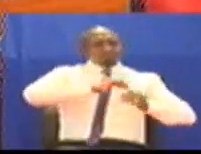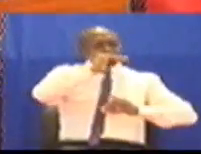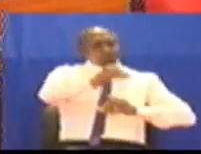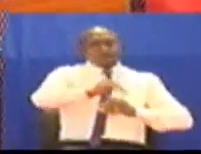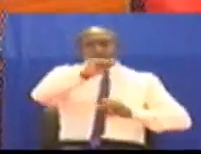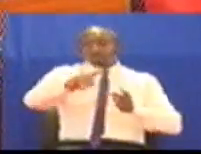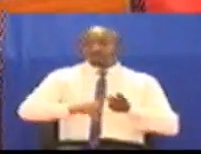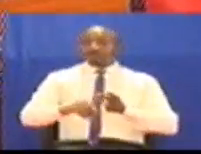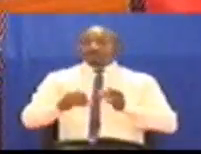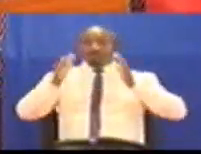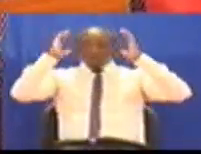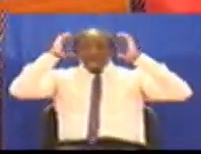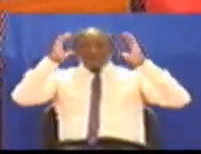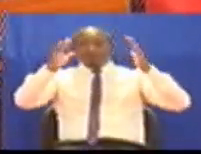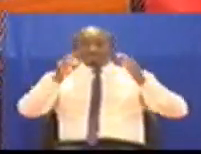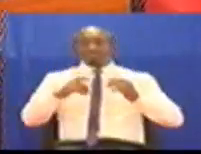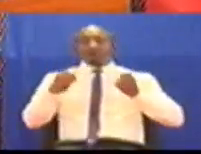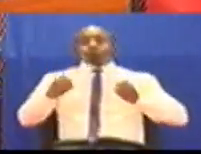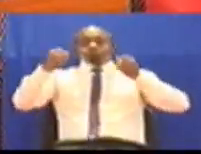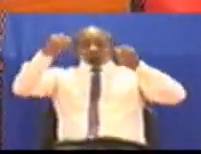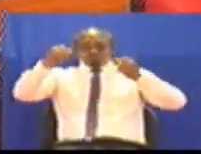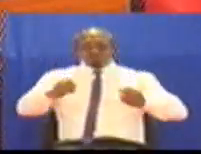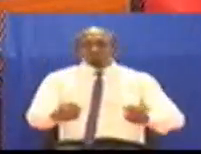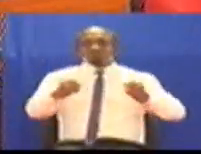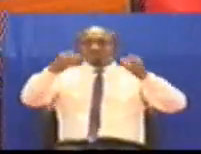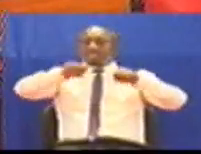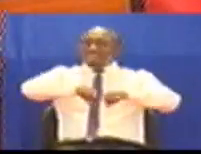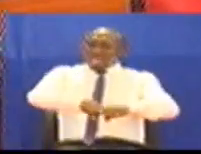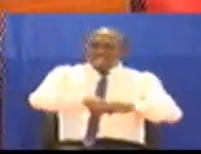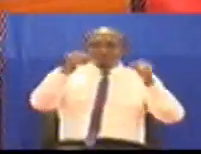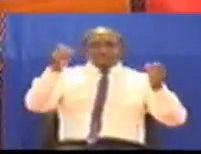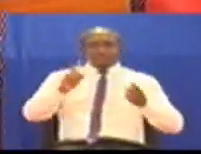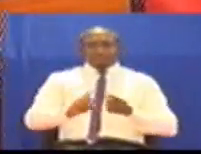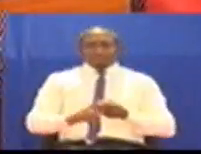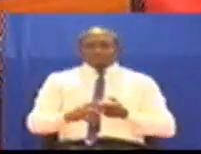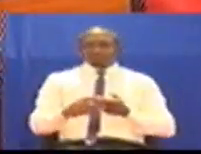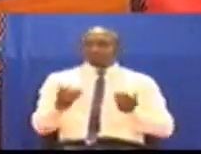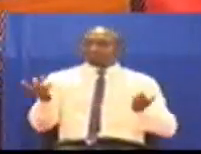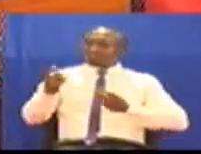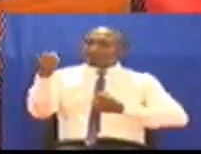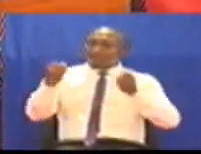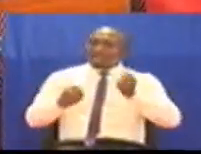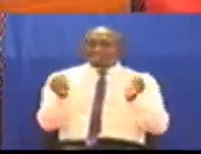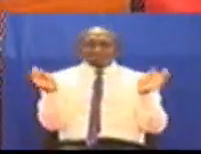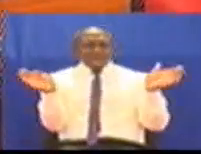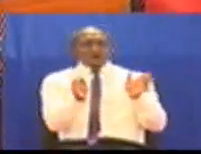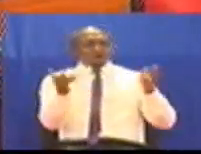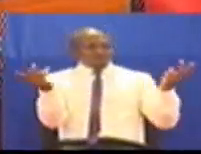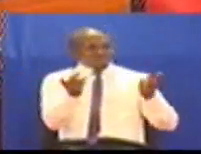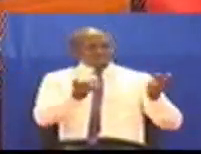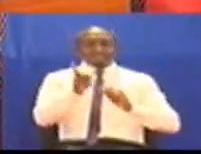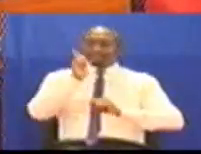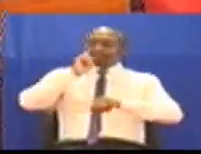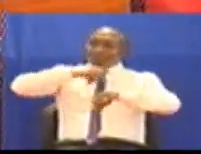kwamba mabasi yanayokwenda kule yanaharibika, yanayobeba abiria yanaharibika, hata magari madogo madogo na yenyewe kila